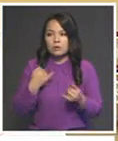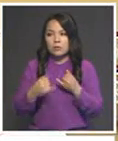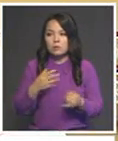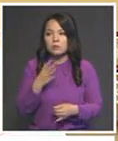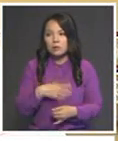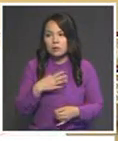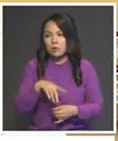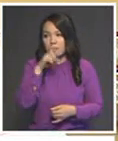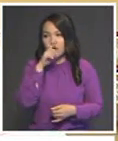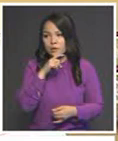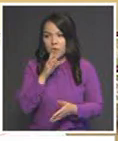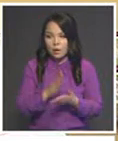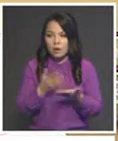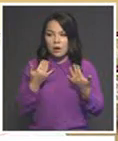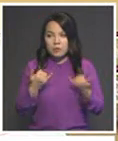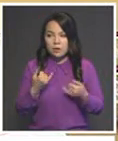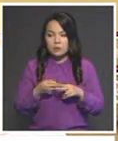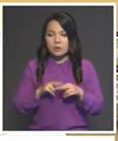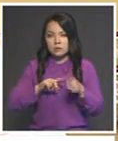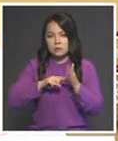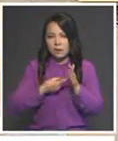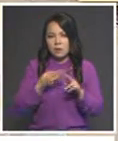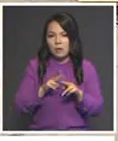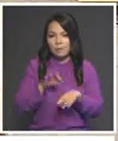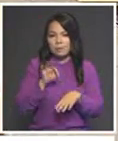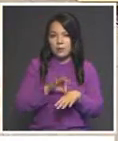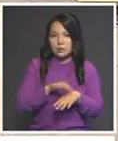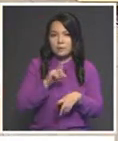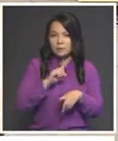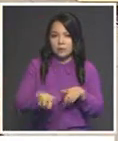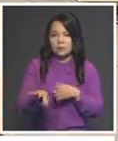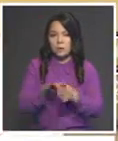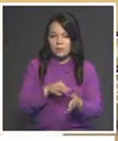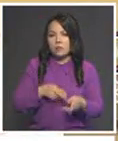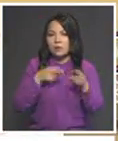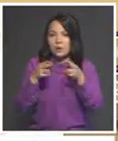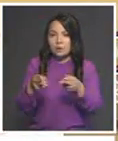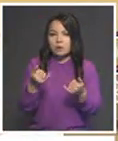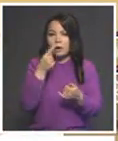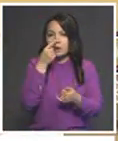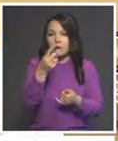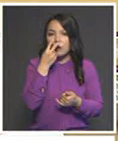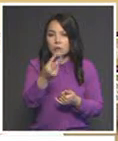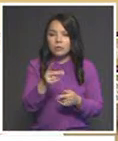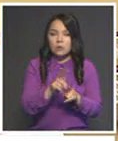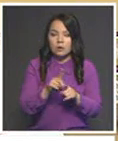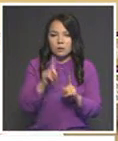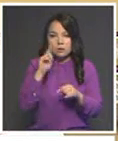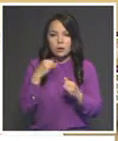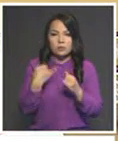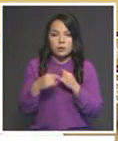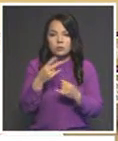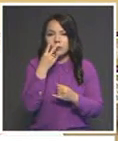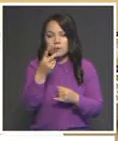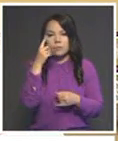несі деп. Негізгі мақсатымыз осылай болғанда тезірек науқасқа жету. Бұл машинелер алыстан көрінеді және танымал болып келеді.